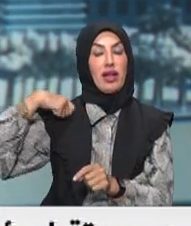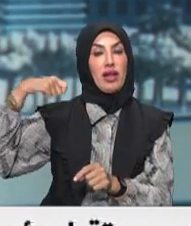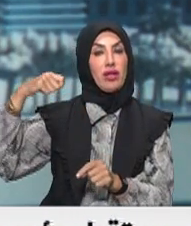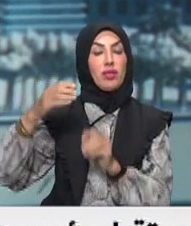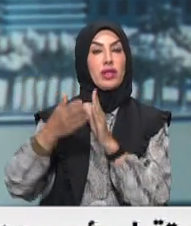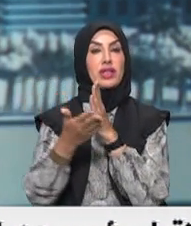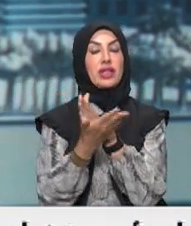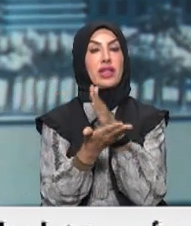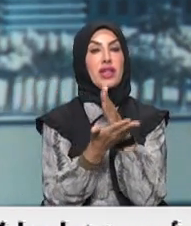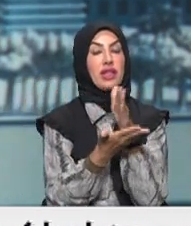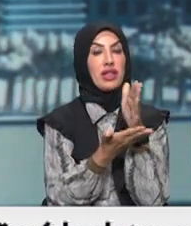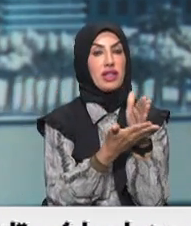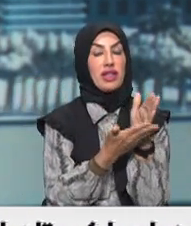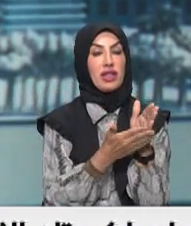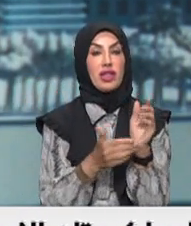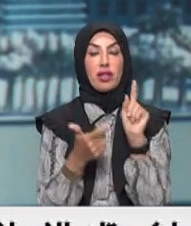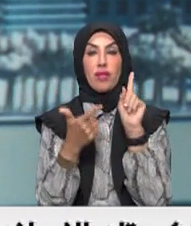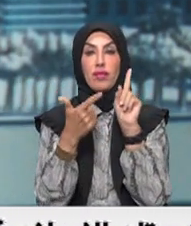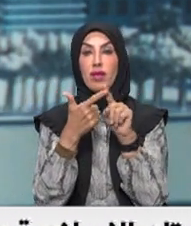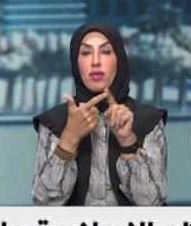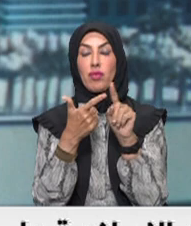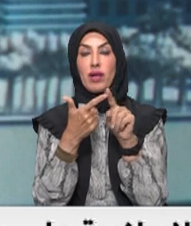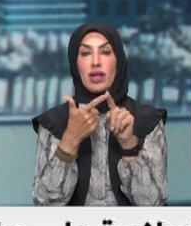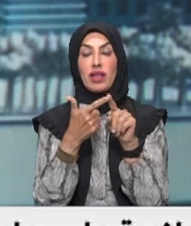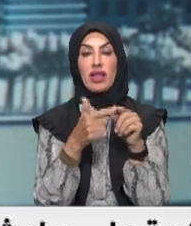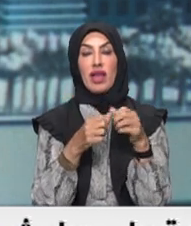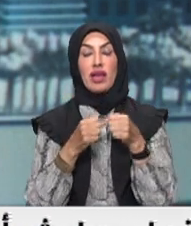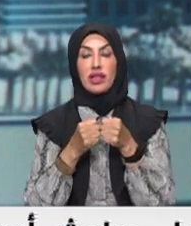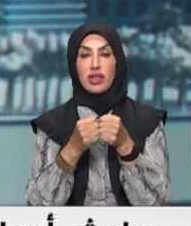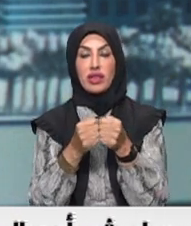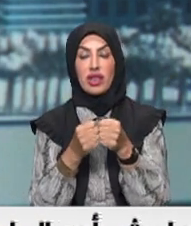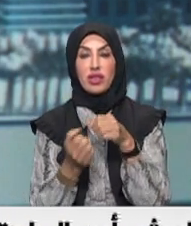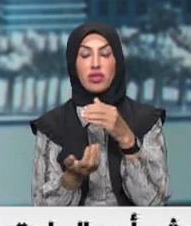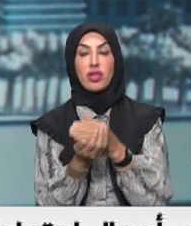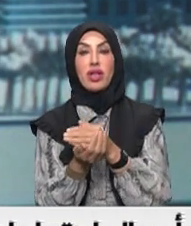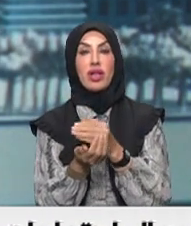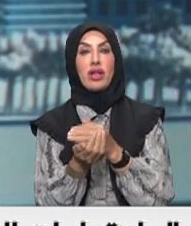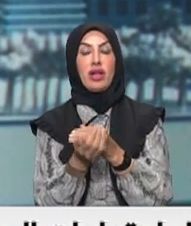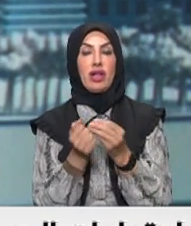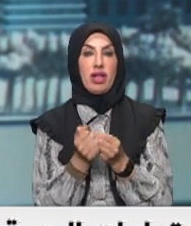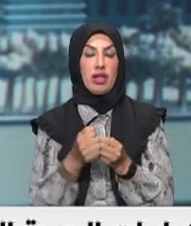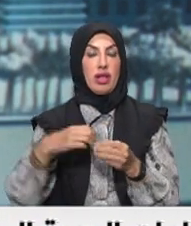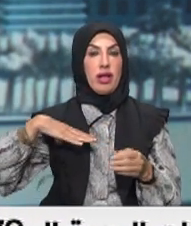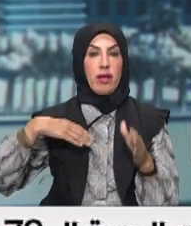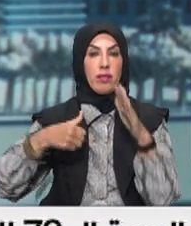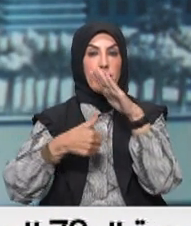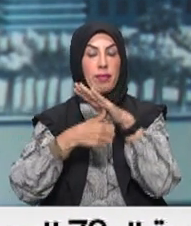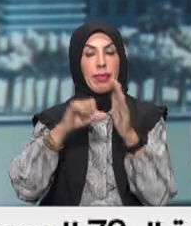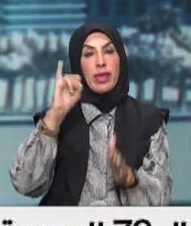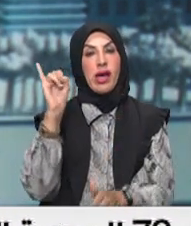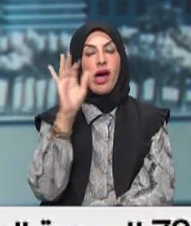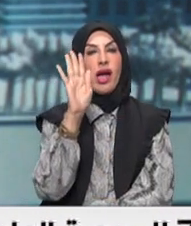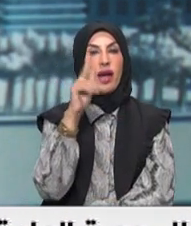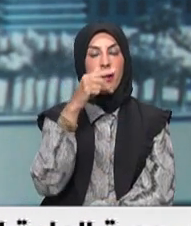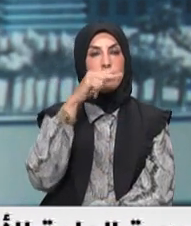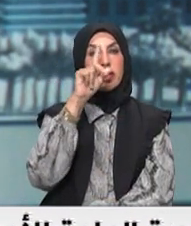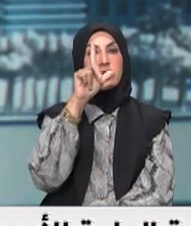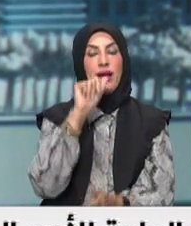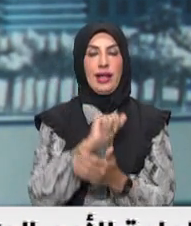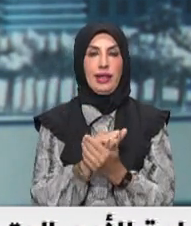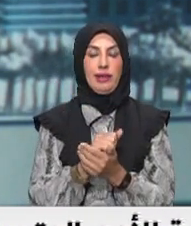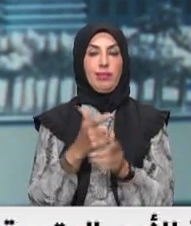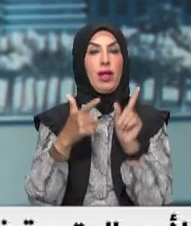عبد الله علالي حيا ومدير عام هيئه تشجيع الاستثمار المباشر الشيخ الدكتور مشعل جابر الاحمد الصباح